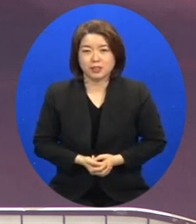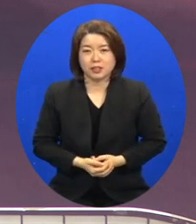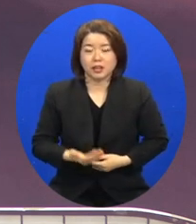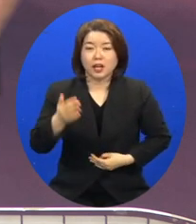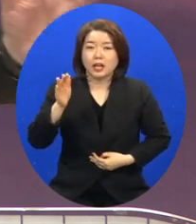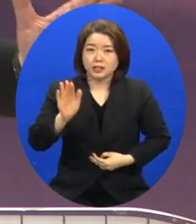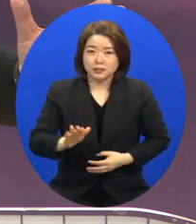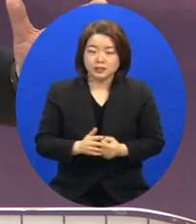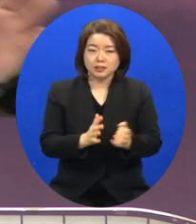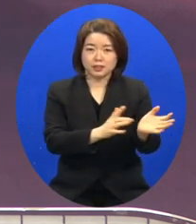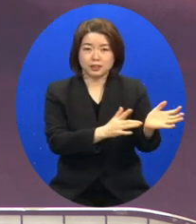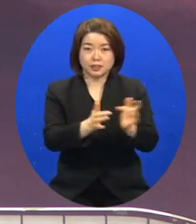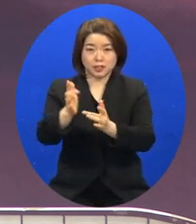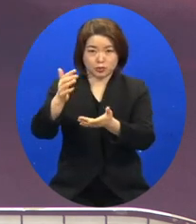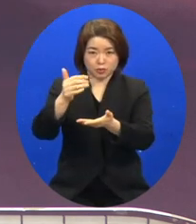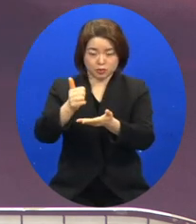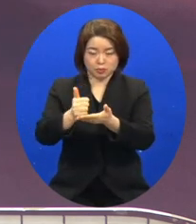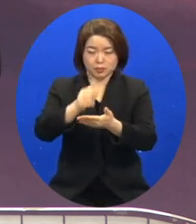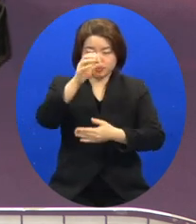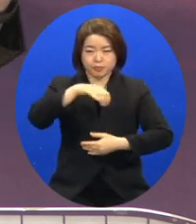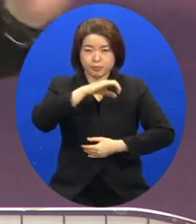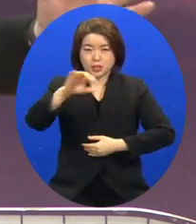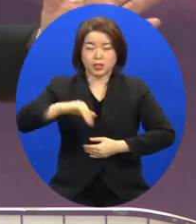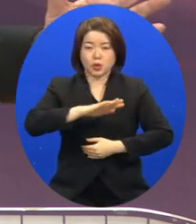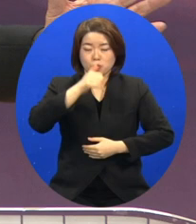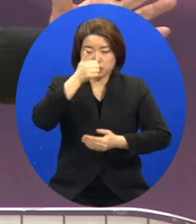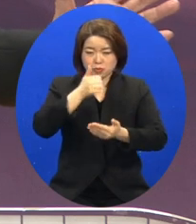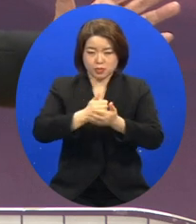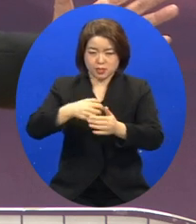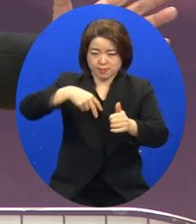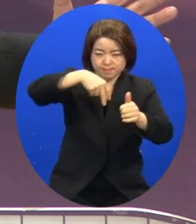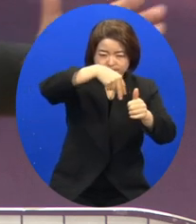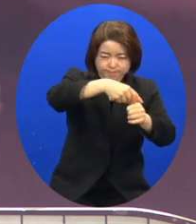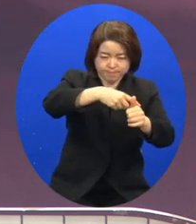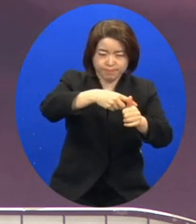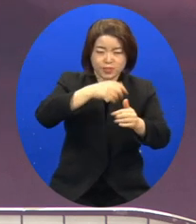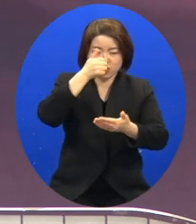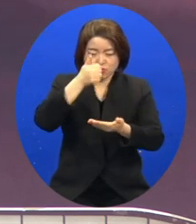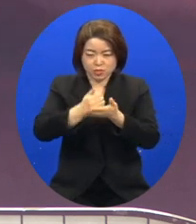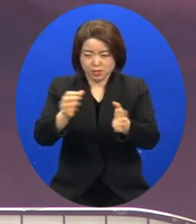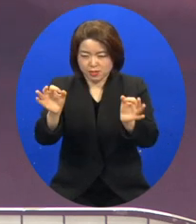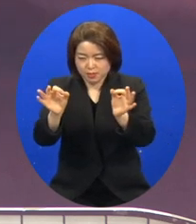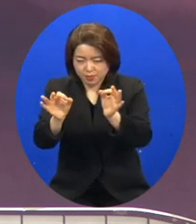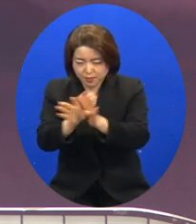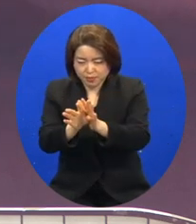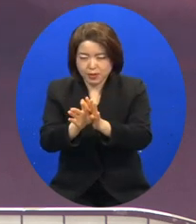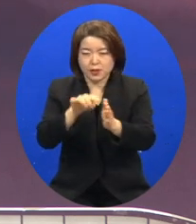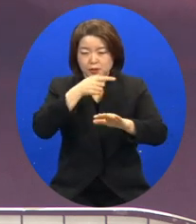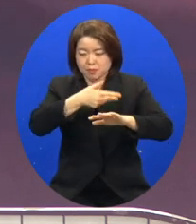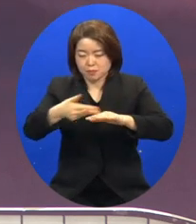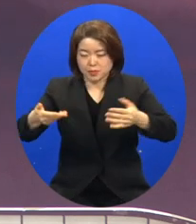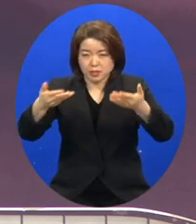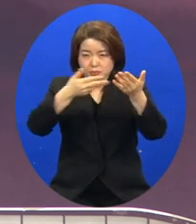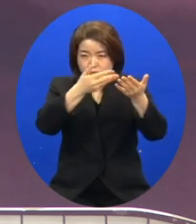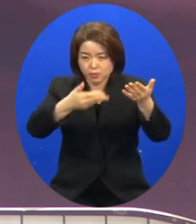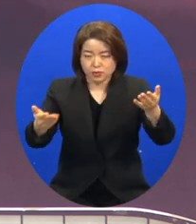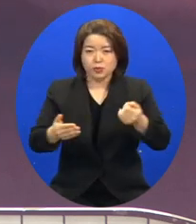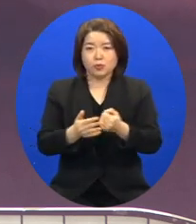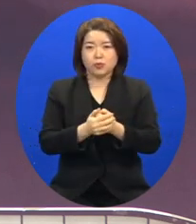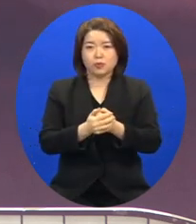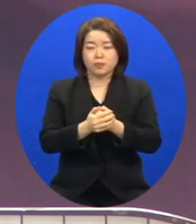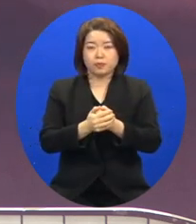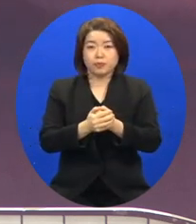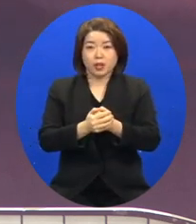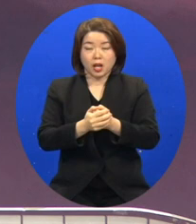예수님께서 십자가에서 우리의 죄를 지고 대 속의 피를 흘리시고 그리고 오순절 마가 다락방에 성령으로